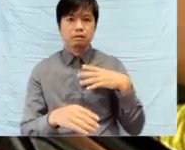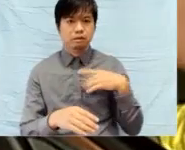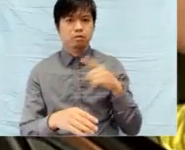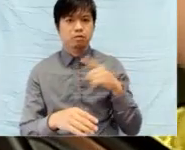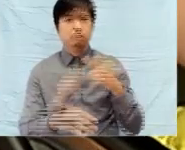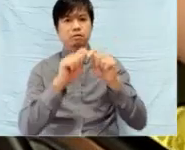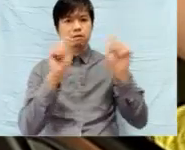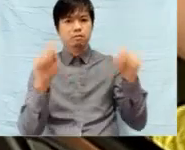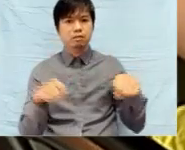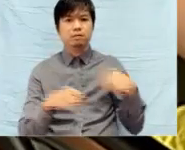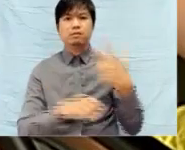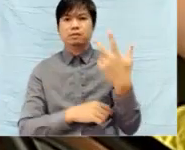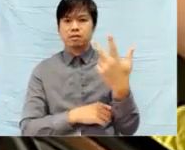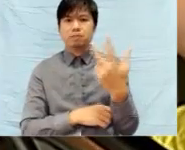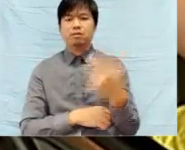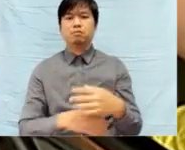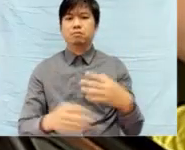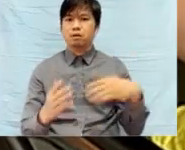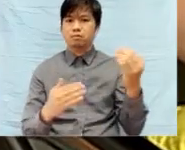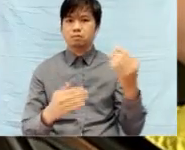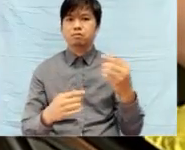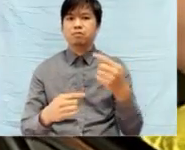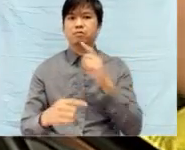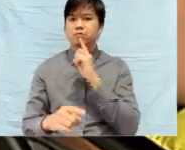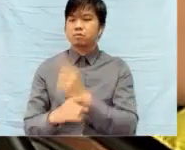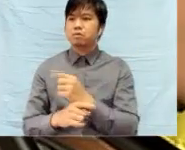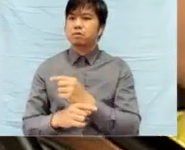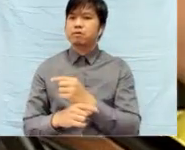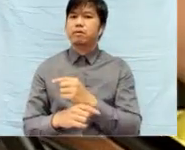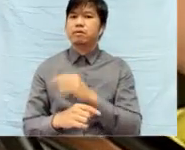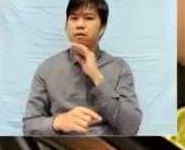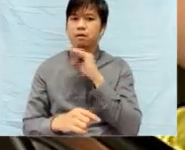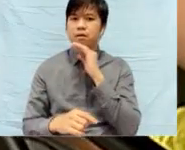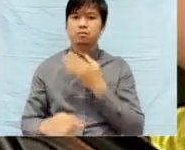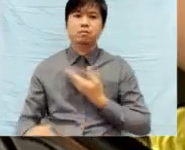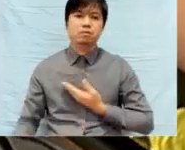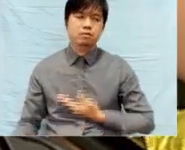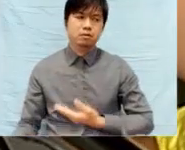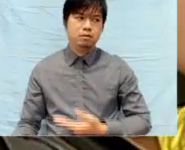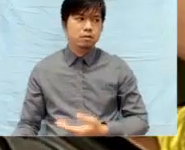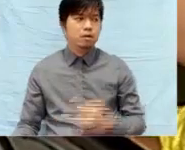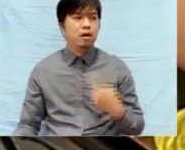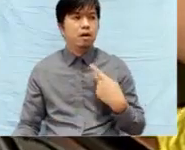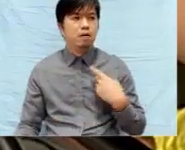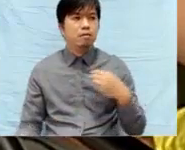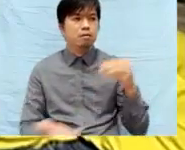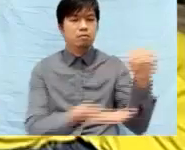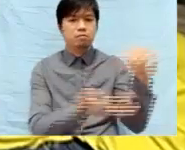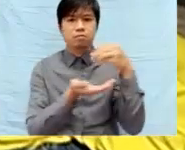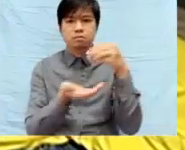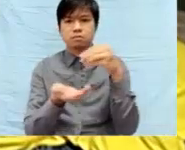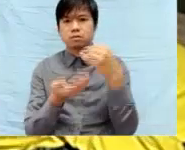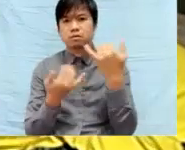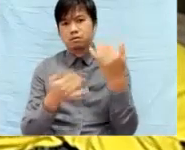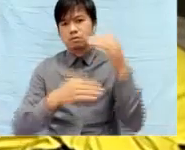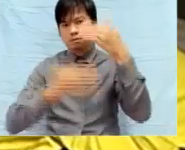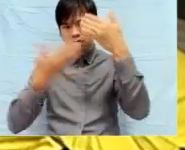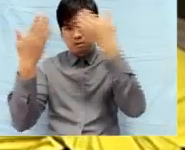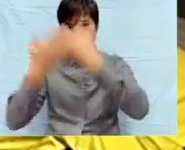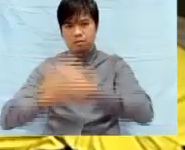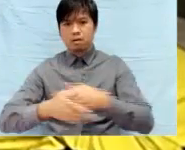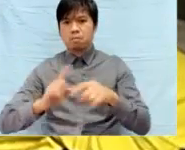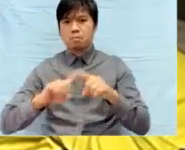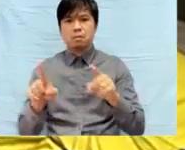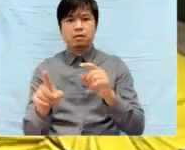may ano naman. Pagod na kami, gutom pa. Pero kasi may pagkain naman silang binibigay nung, eto na, nung gabi. Kaso parang hindi rin worth